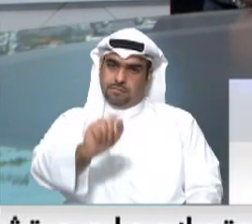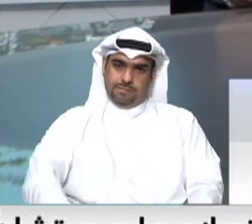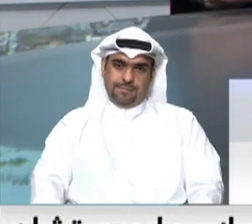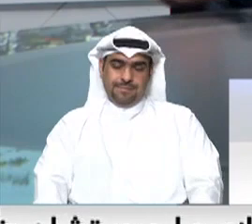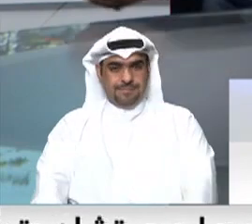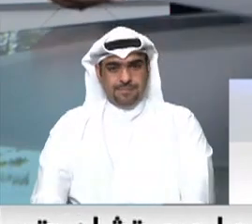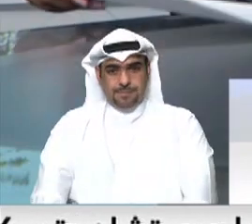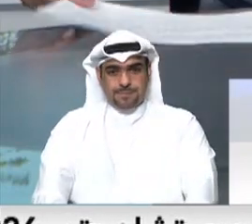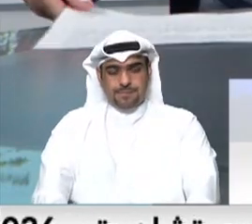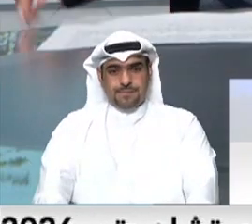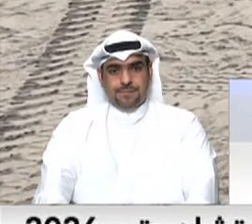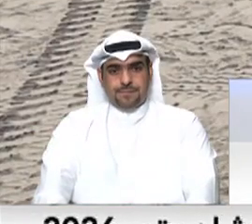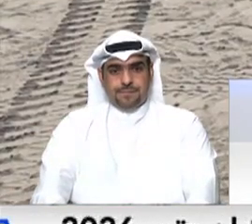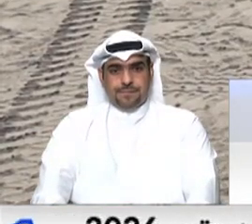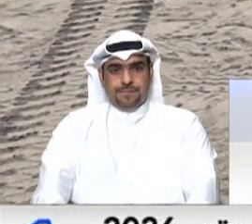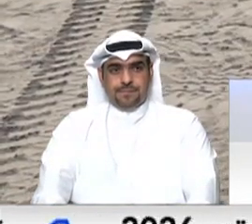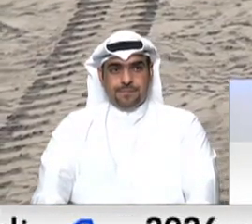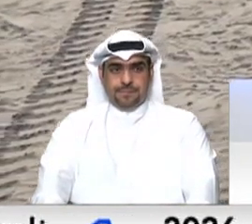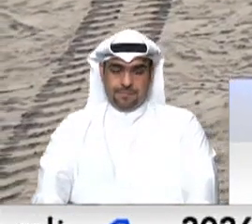التقرير.